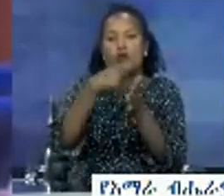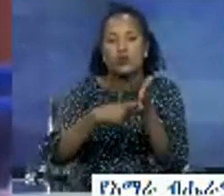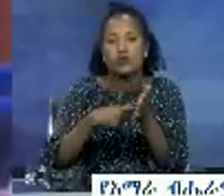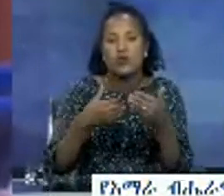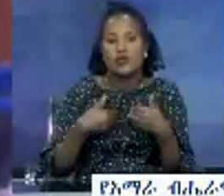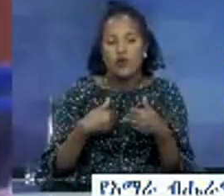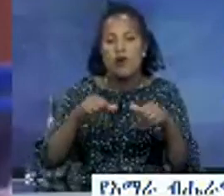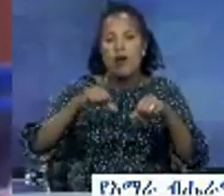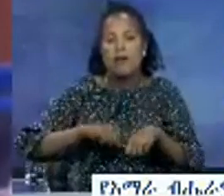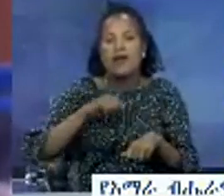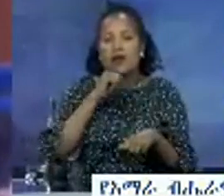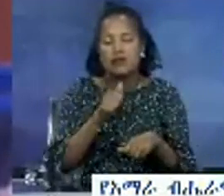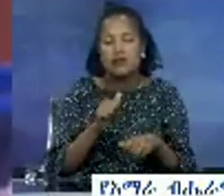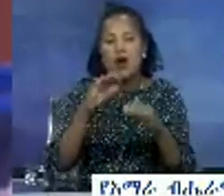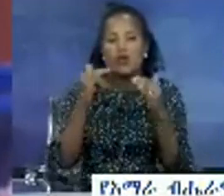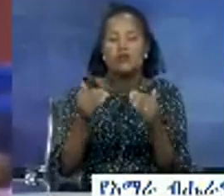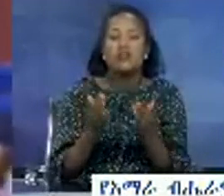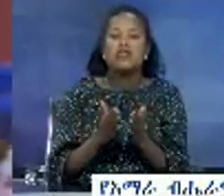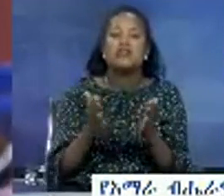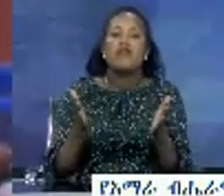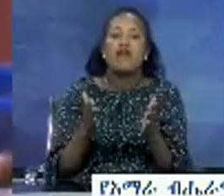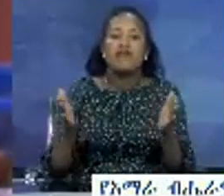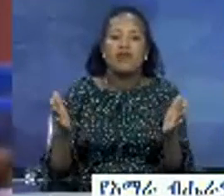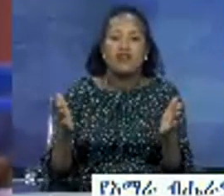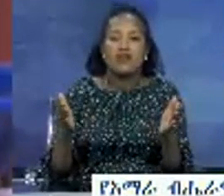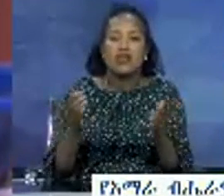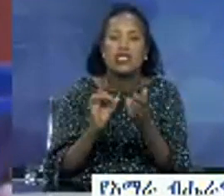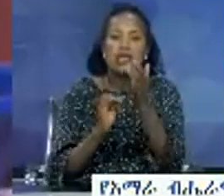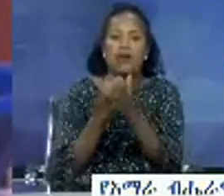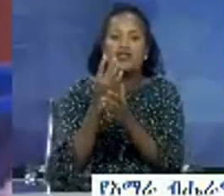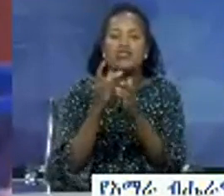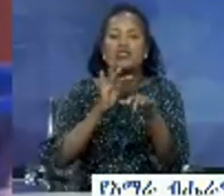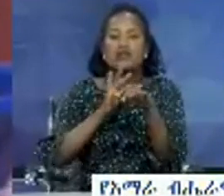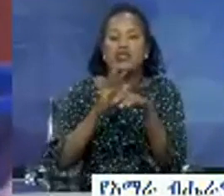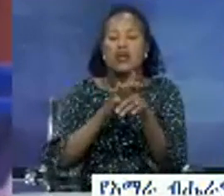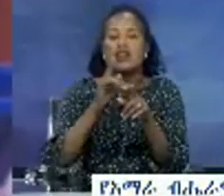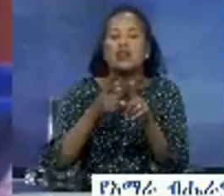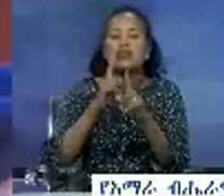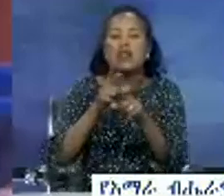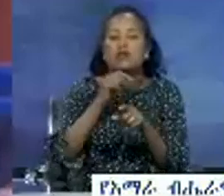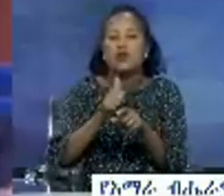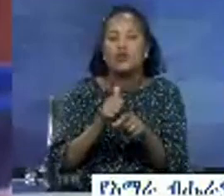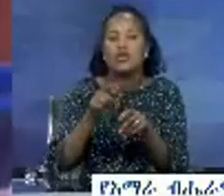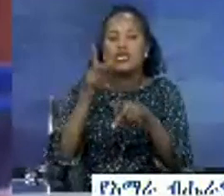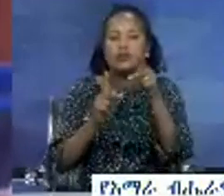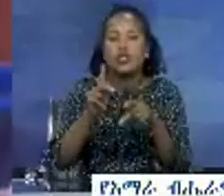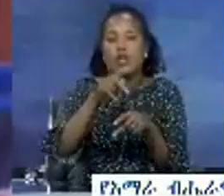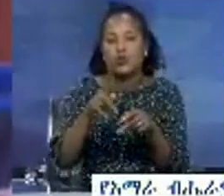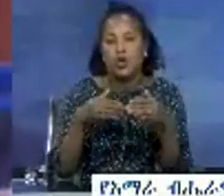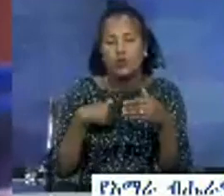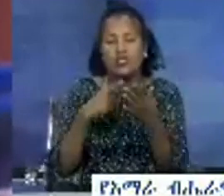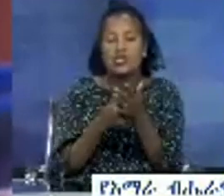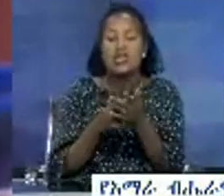መኖራቸው ባይካድም አሁንም ሰፋፊ የልማት ክፍተቶችና ያልተመለሱ የህዝብ ጥያቄዎች አሉ። እነዚህ